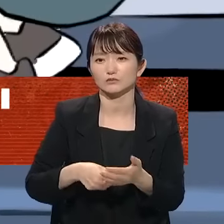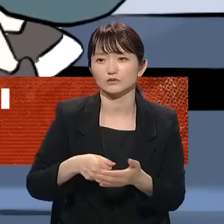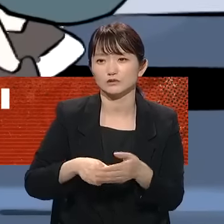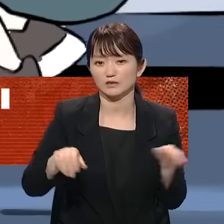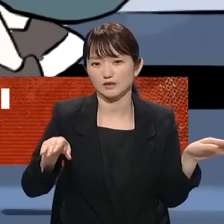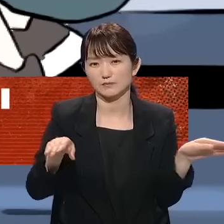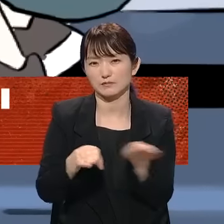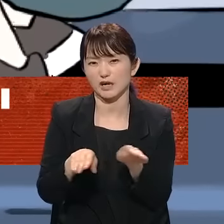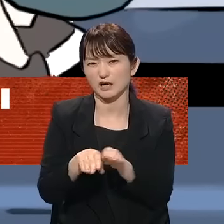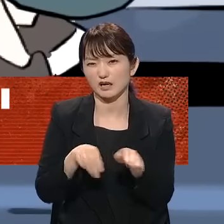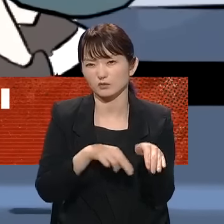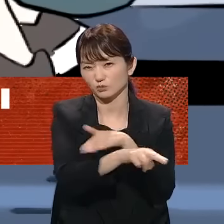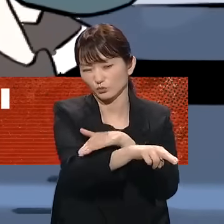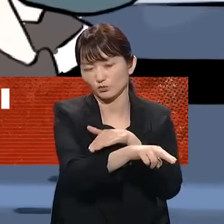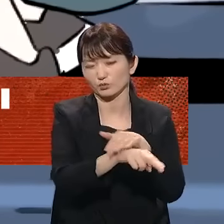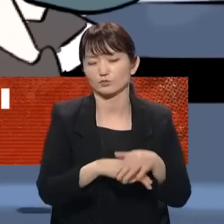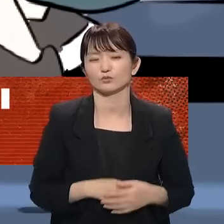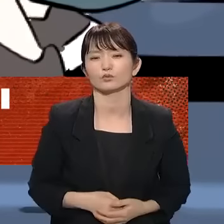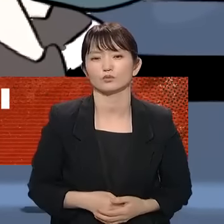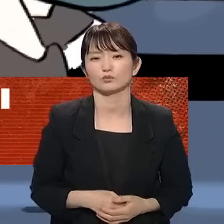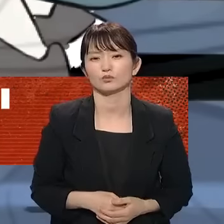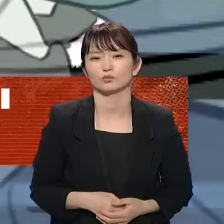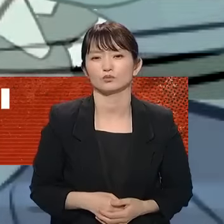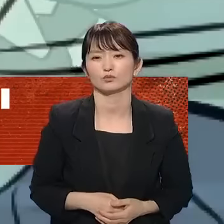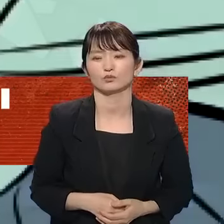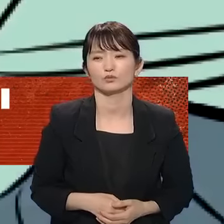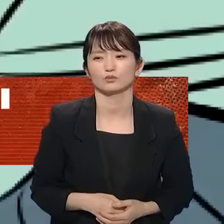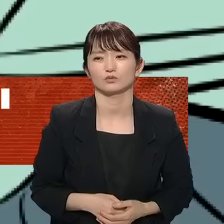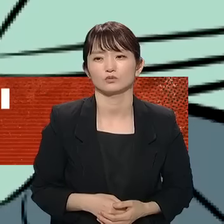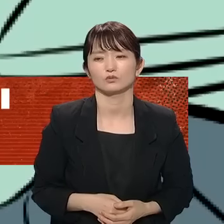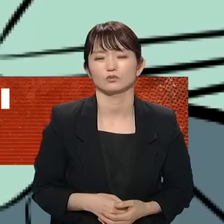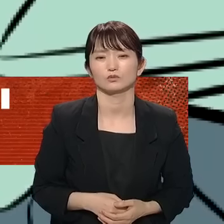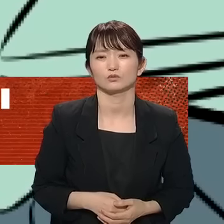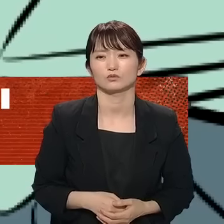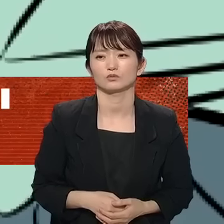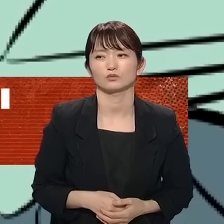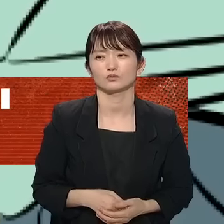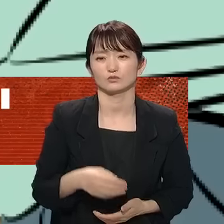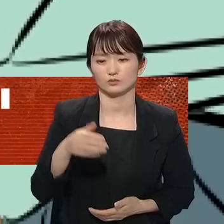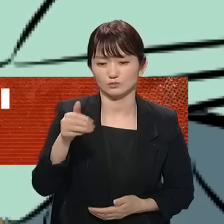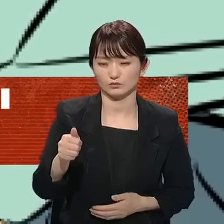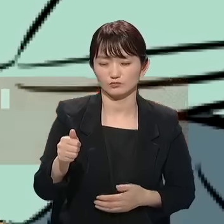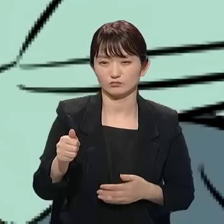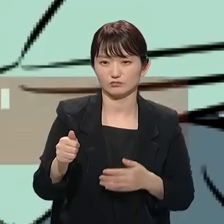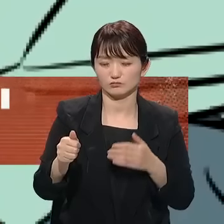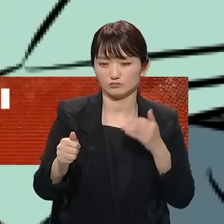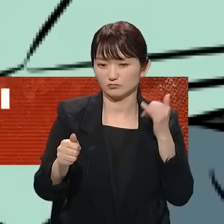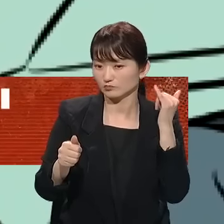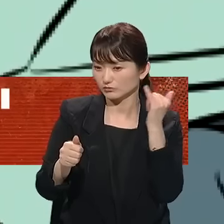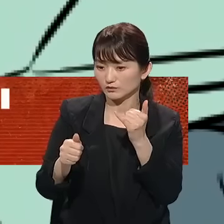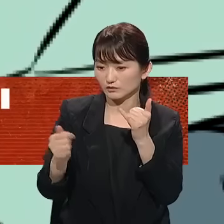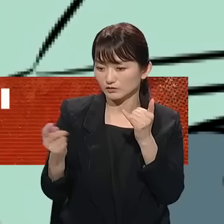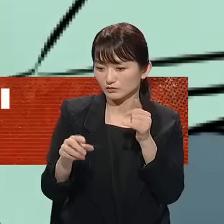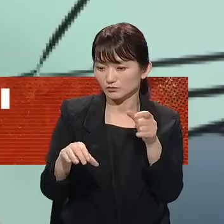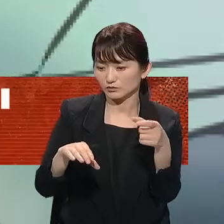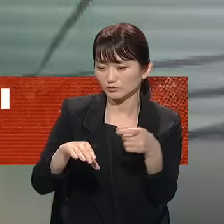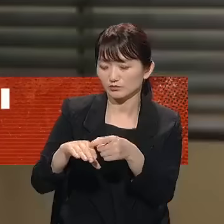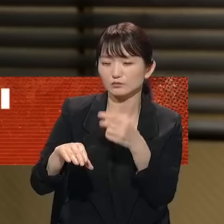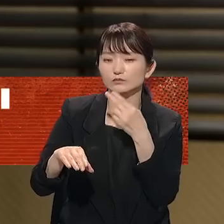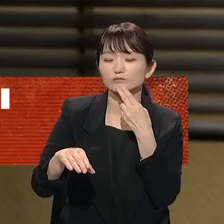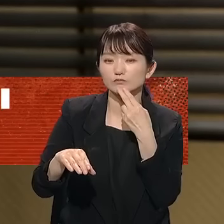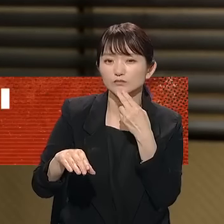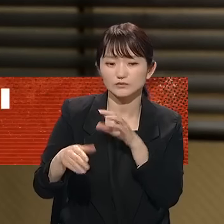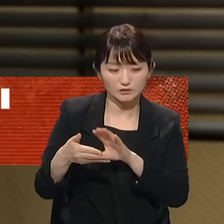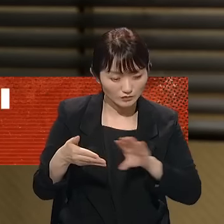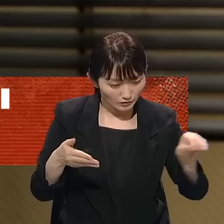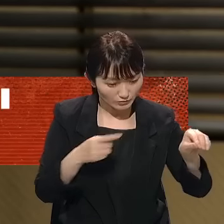말하는 사고 미조치입니다. 사고 나고 제대로 된 조치를 취하지 않고 지금 차주에게 뭐 연락처나 이런 거 전 안 그렇지 않고 가버렸기 때문에 그건